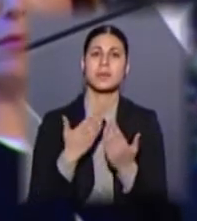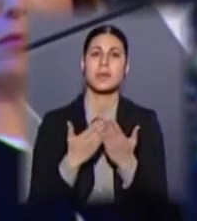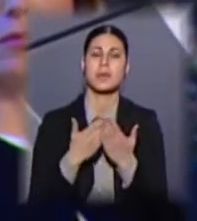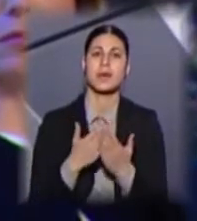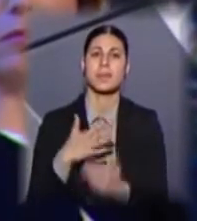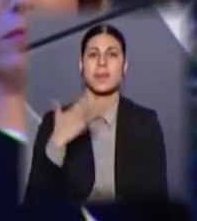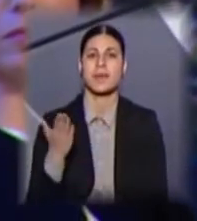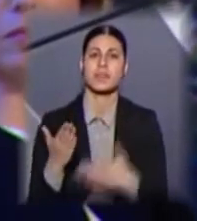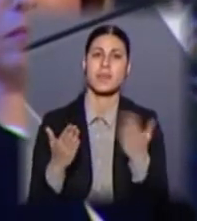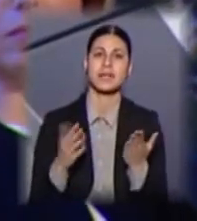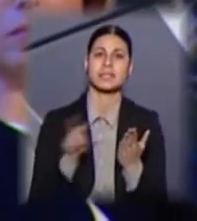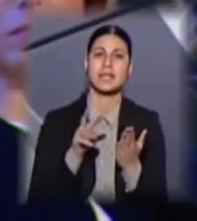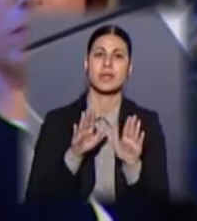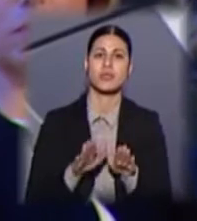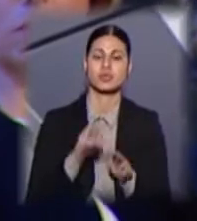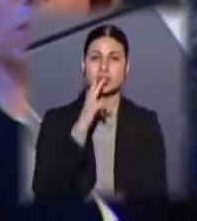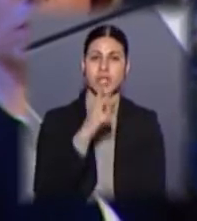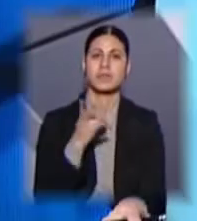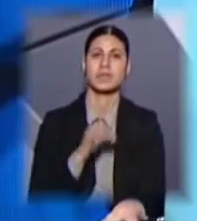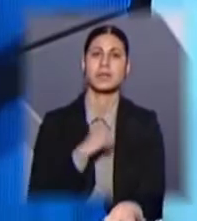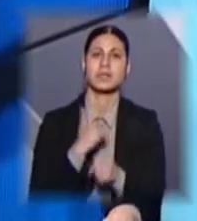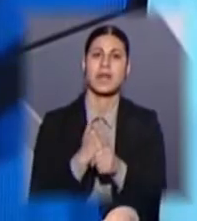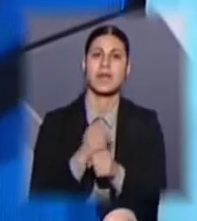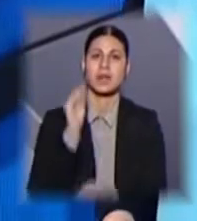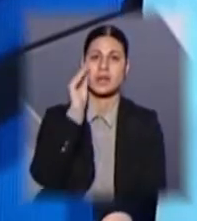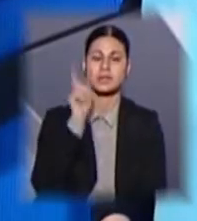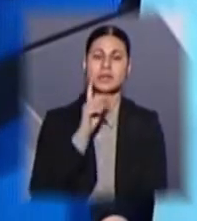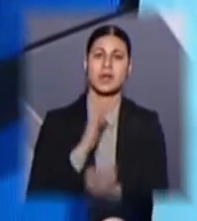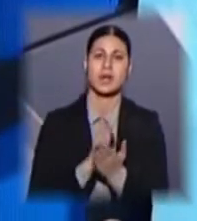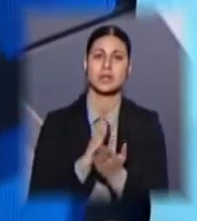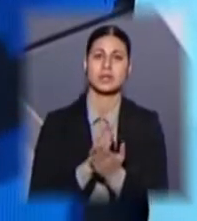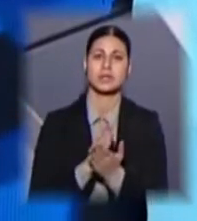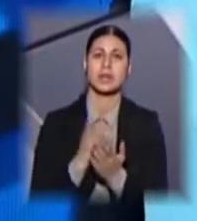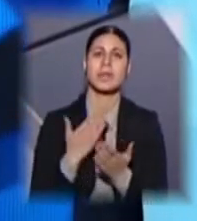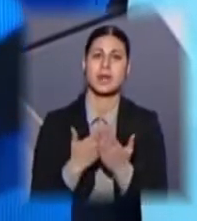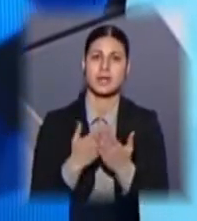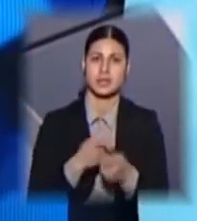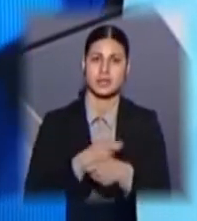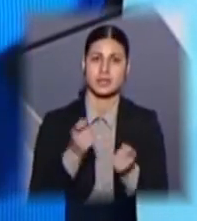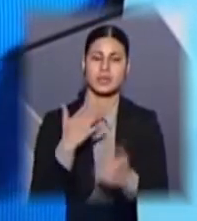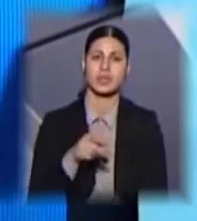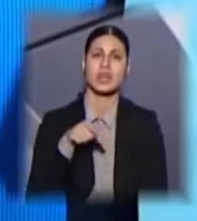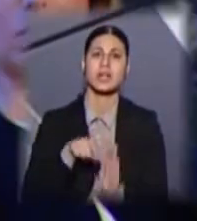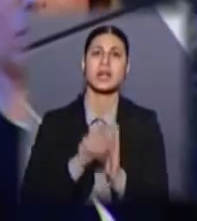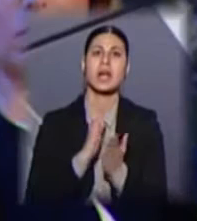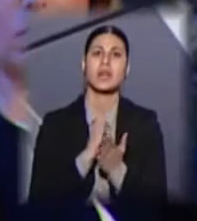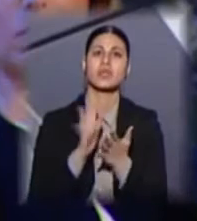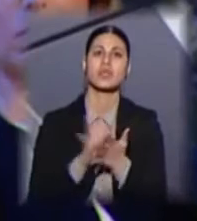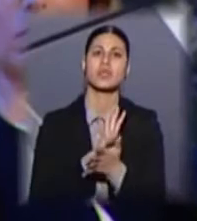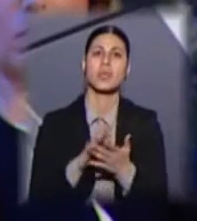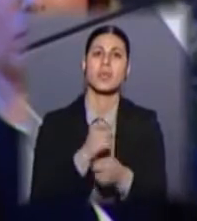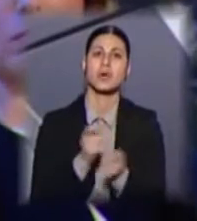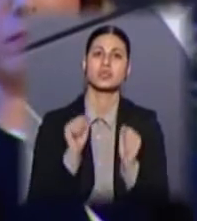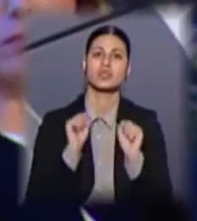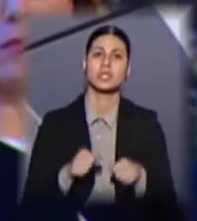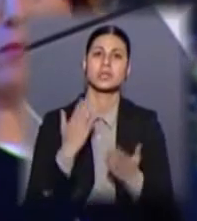მემარჯვენე უფრო მემარცხენე პოზიციით შეხედავ თუ არა, მაგრამ მთავარი არსი არის, რომ თქვათ რიგდება. რა რიგდება უფასოდ? აი შეიძლება